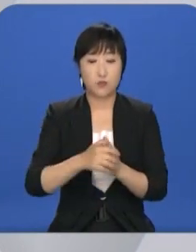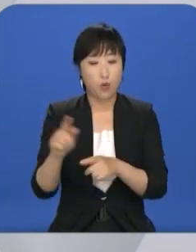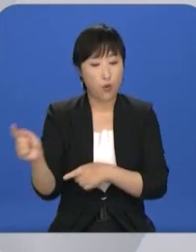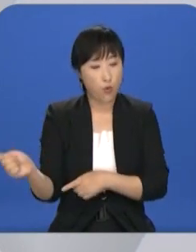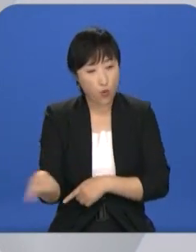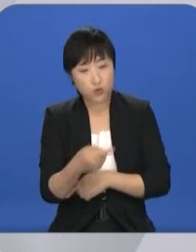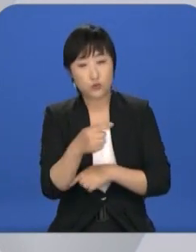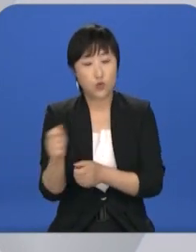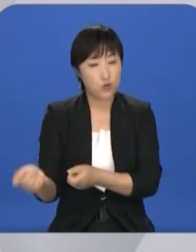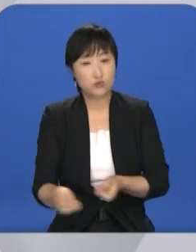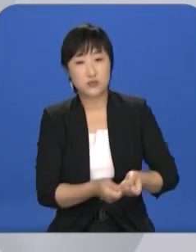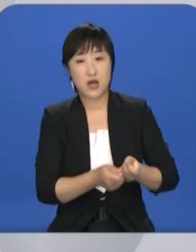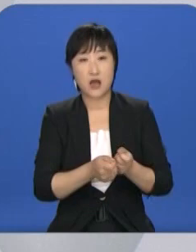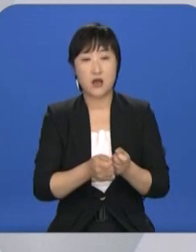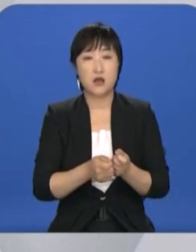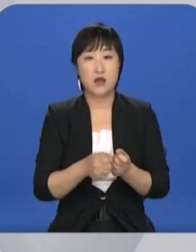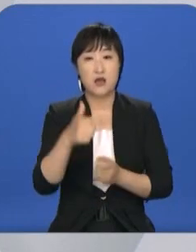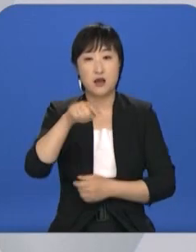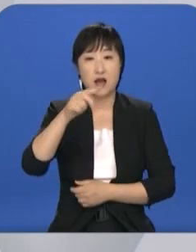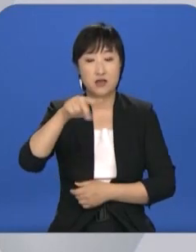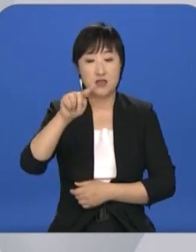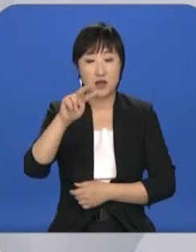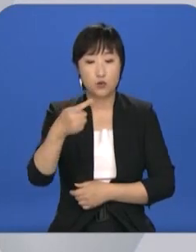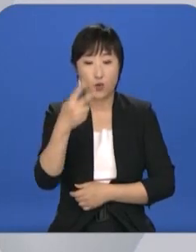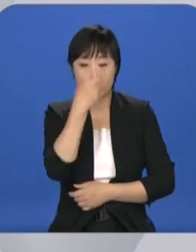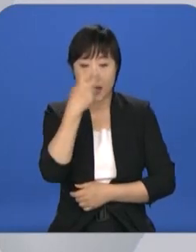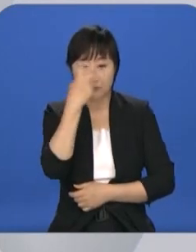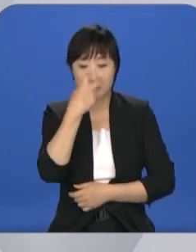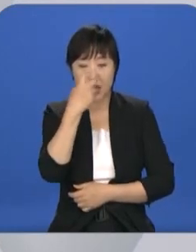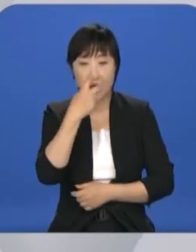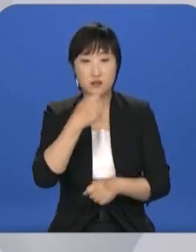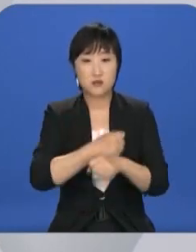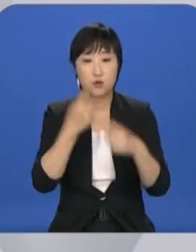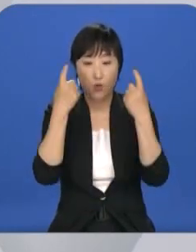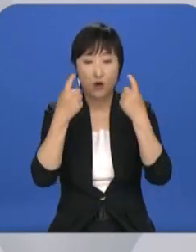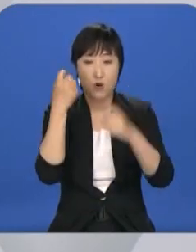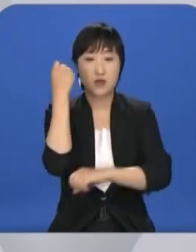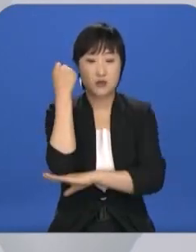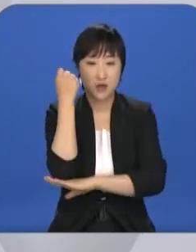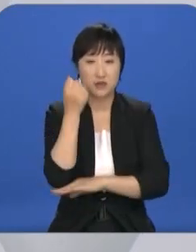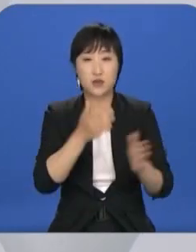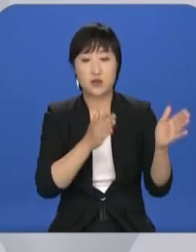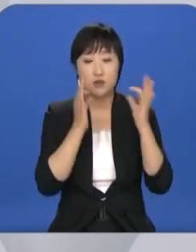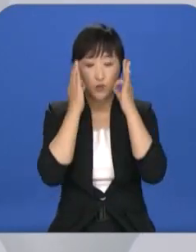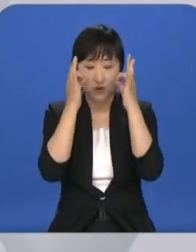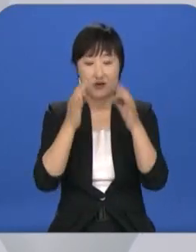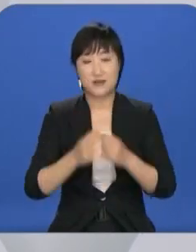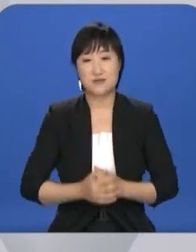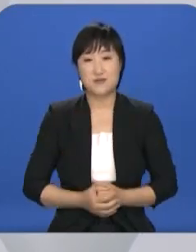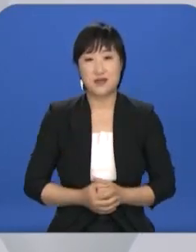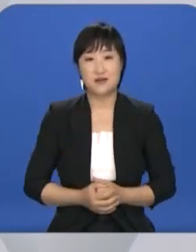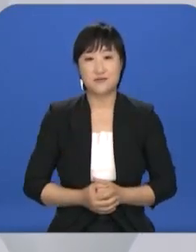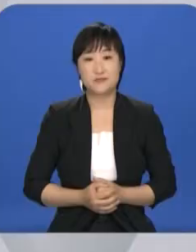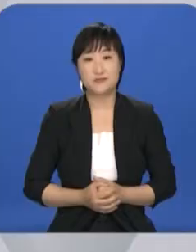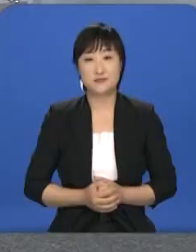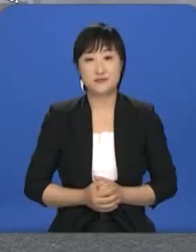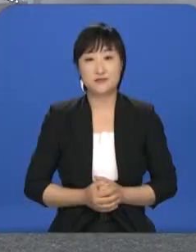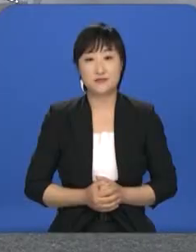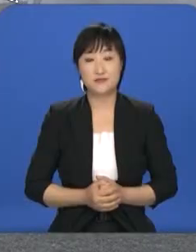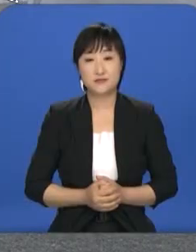또 골프장 유치, 가사도 탄소제로종 프로젝트로 관광 기반 마련에 노력하겠습니다.